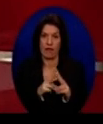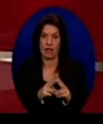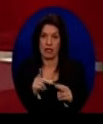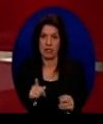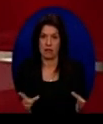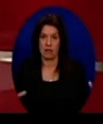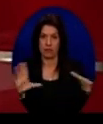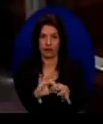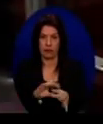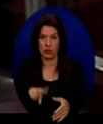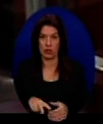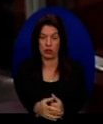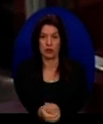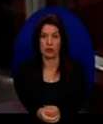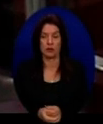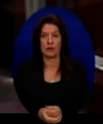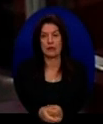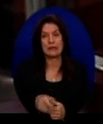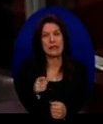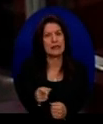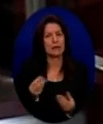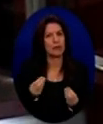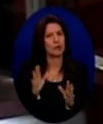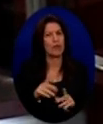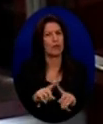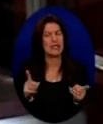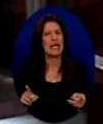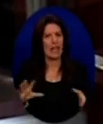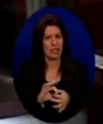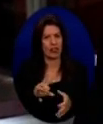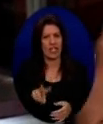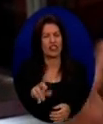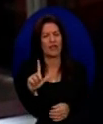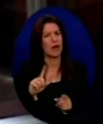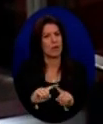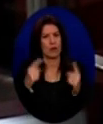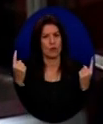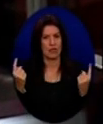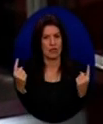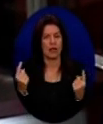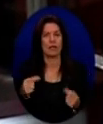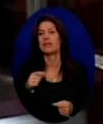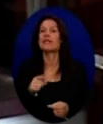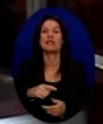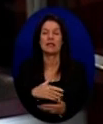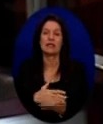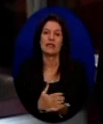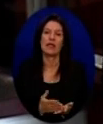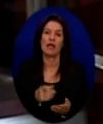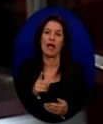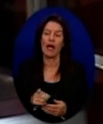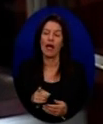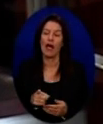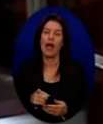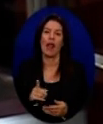זרוע? זה חתונה מאוד מוזרה שהיא קיימת, וזה חלק מהישראליזציה של האנטישמיות, כן,